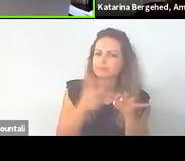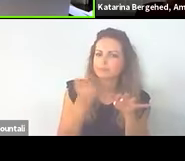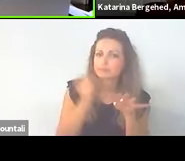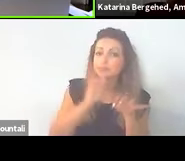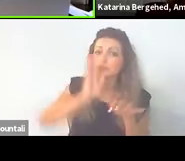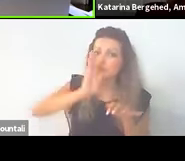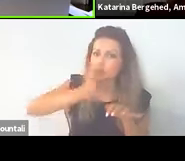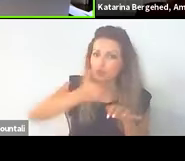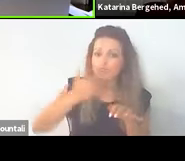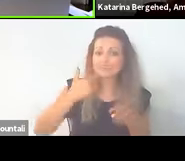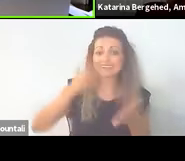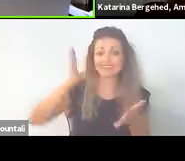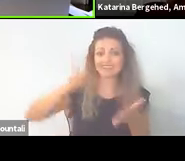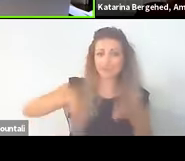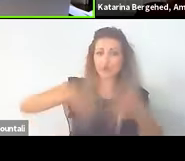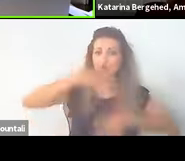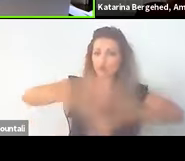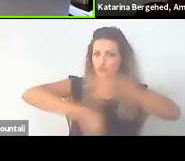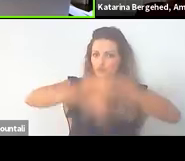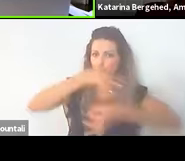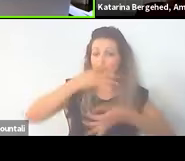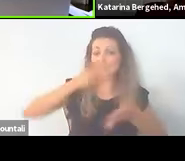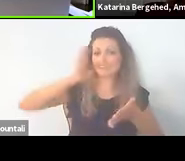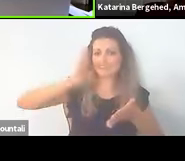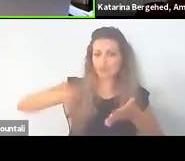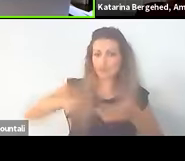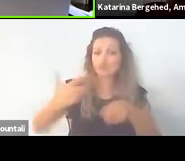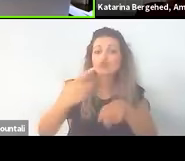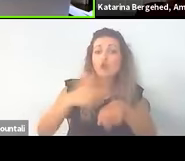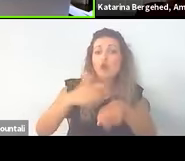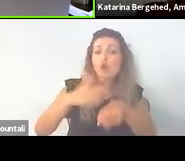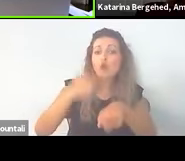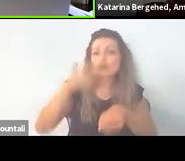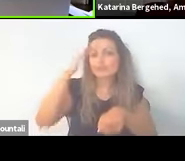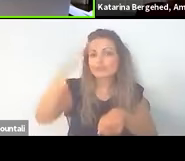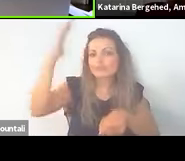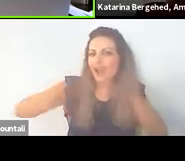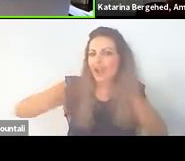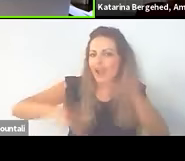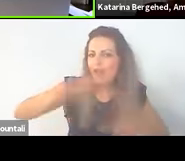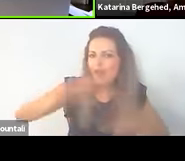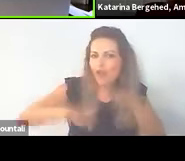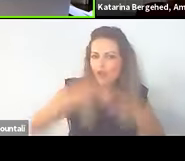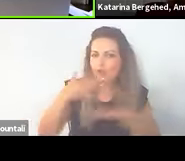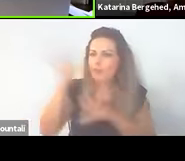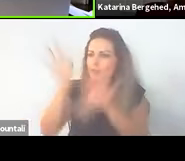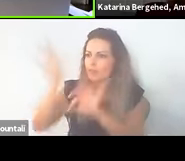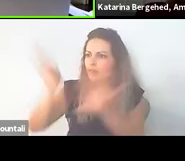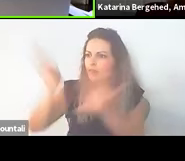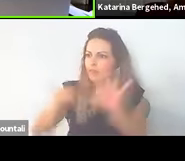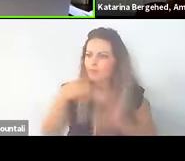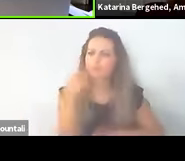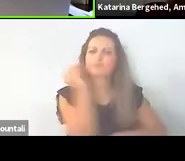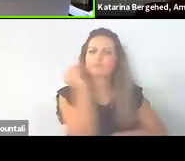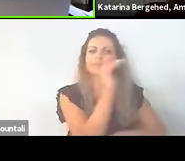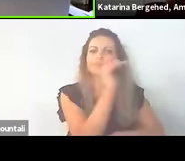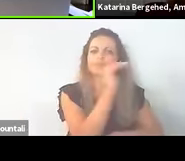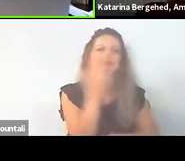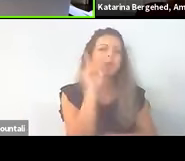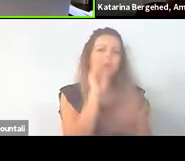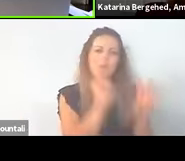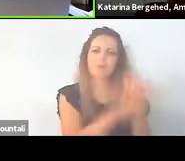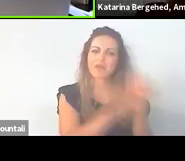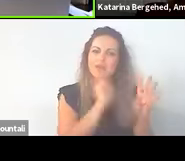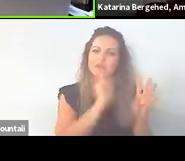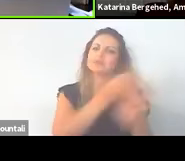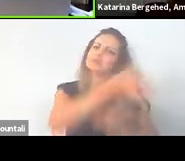χρόνος το επιτρέπει, θα μαζέψουμε όλα αυτά τα σχόλια και θα τα απευθύνουμε στις ομιλήτρες προκειμένου να δώσουν τη δική τους οπτική.